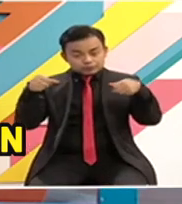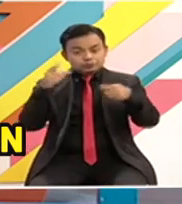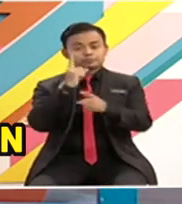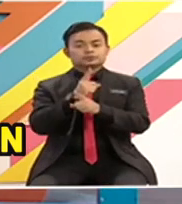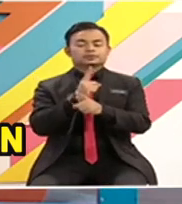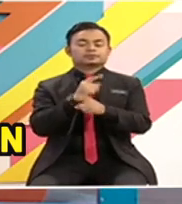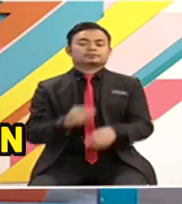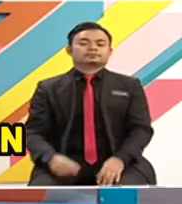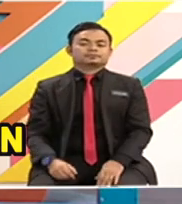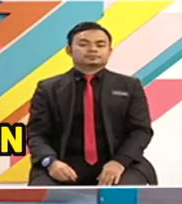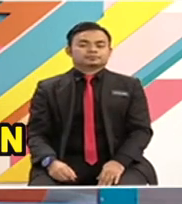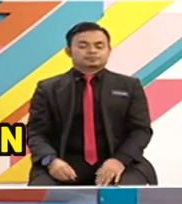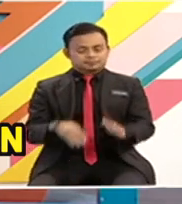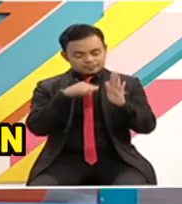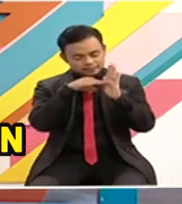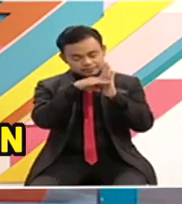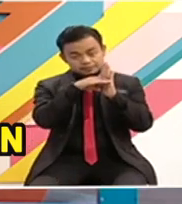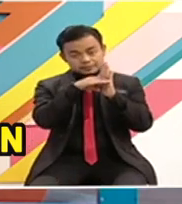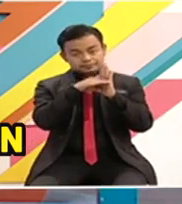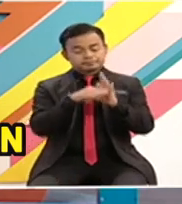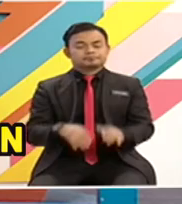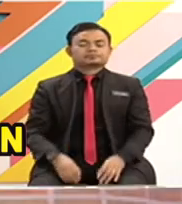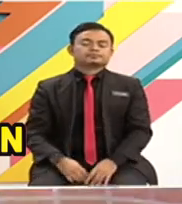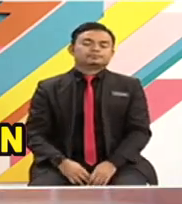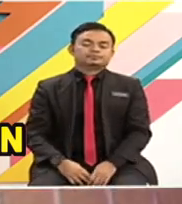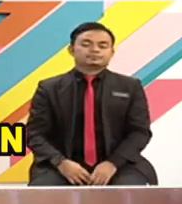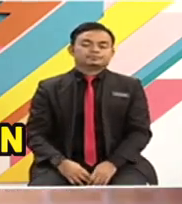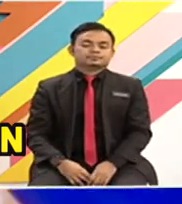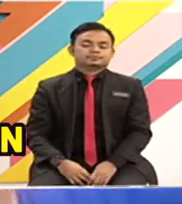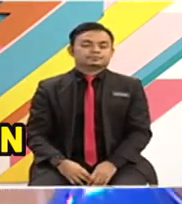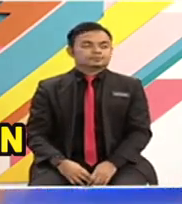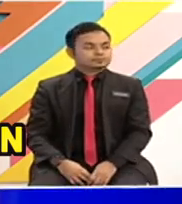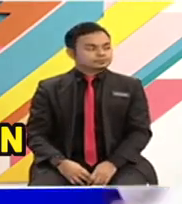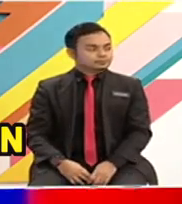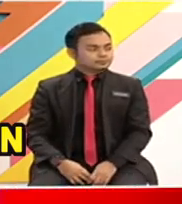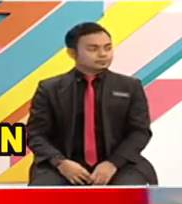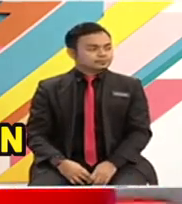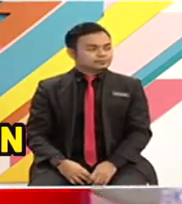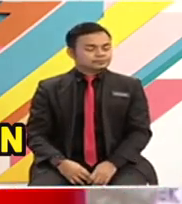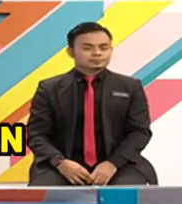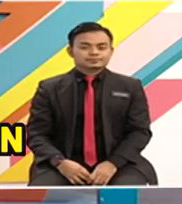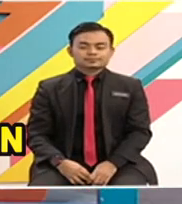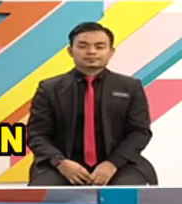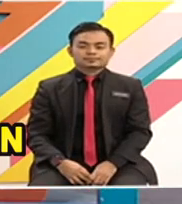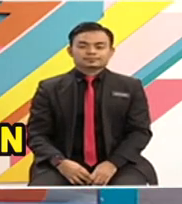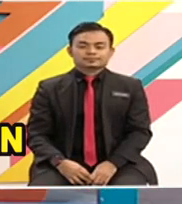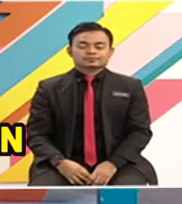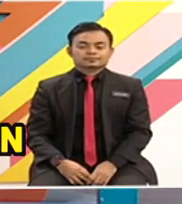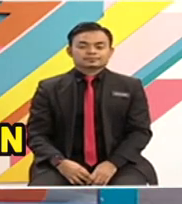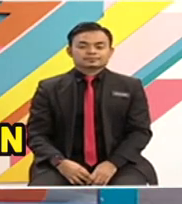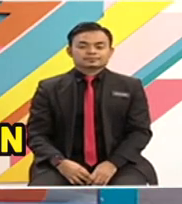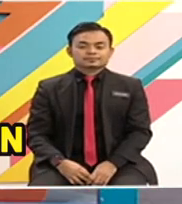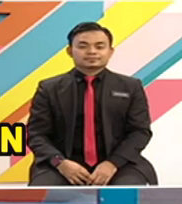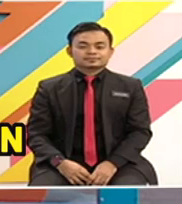alright oke hai oke Cikgu sudah oke ayo nak guna warna biru Oke